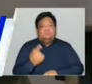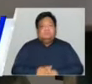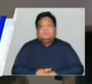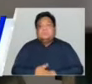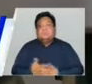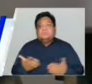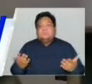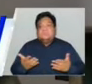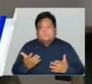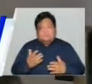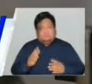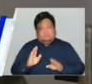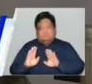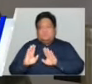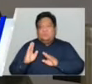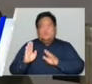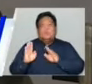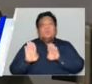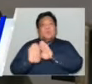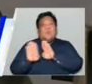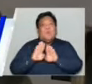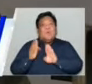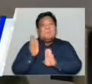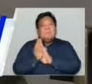So meron ding mga safety